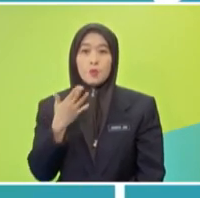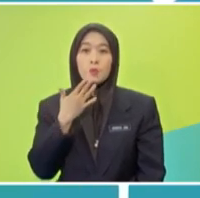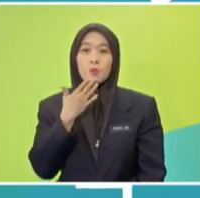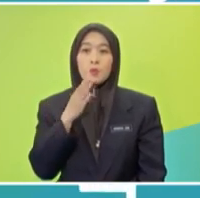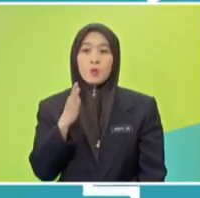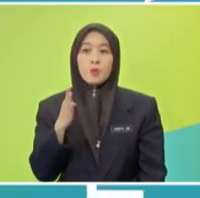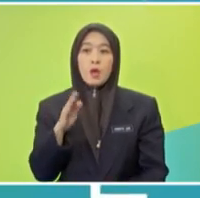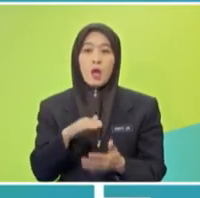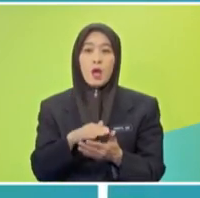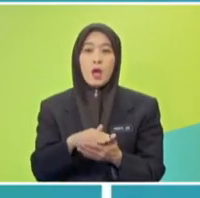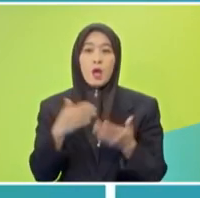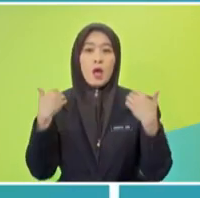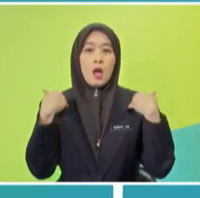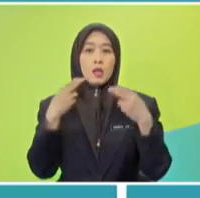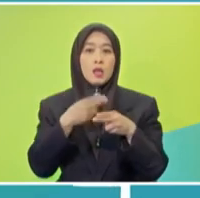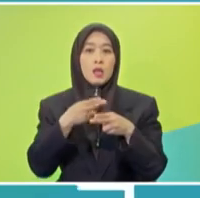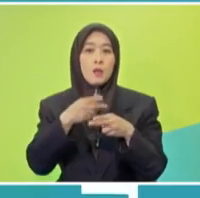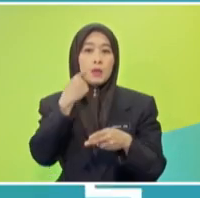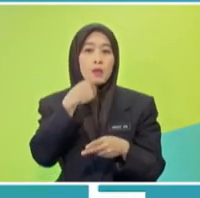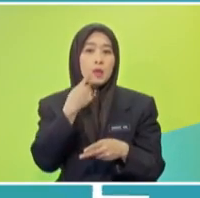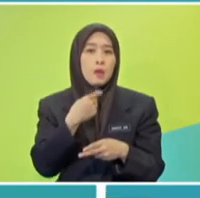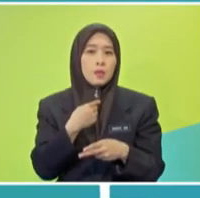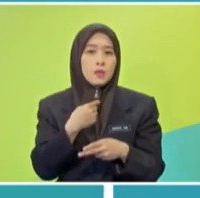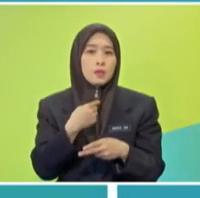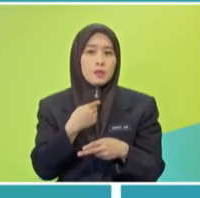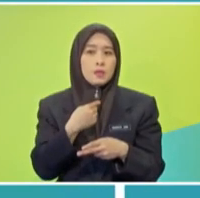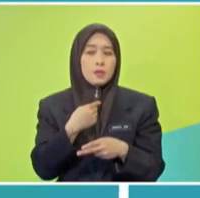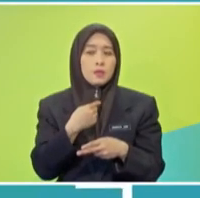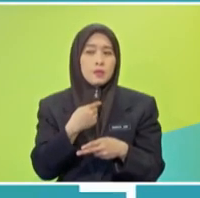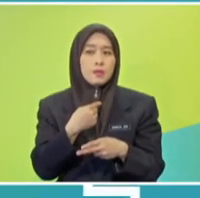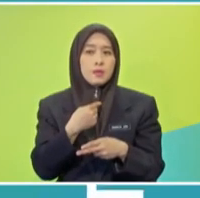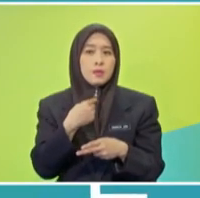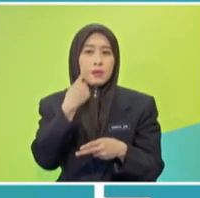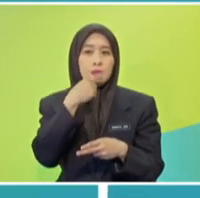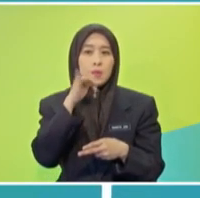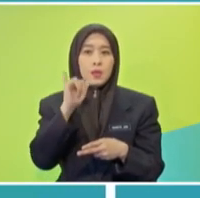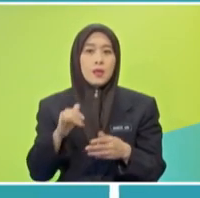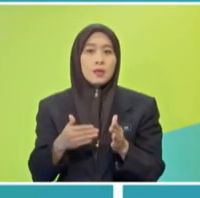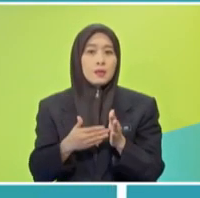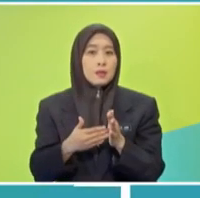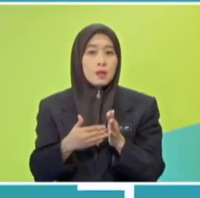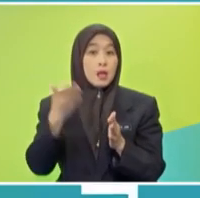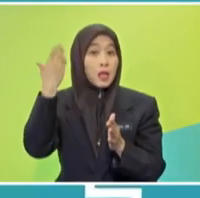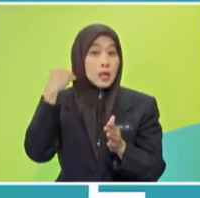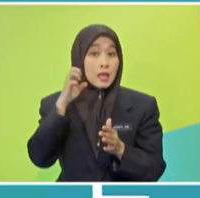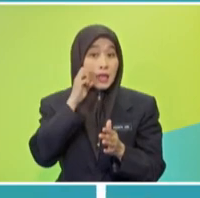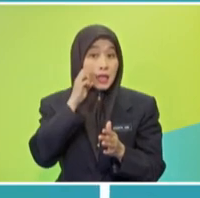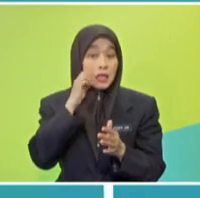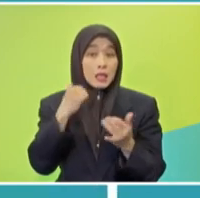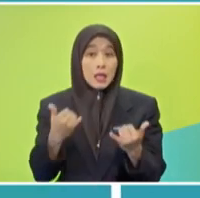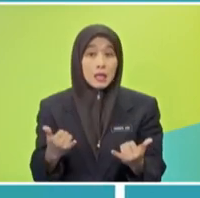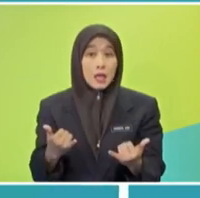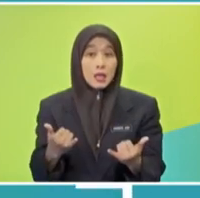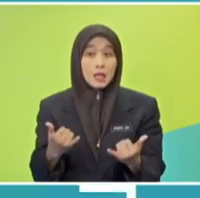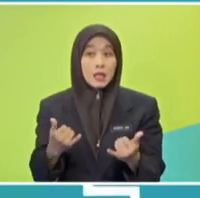ada nama siapa ya Siapa yang kena Wah kalau tadi iris ya ini